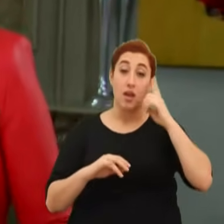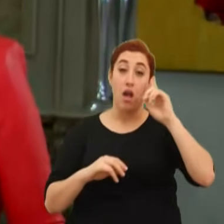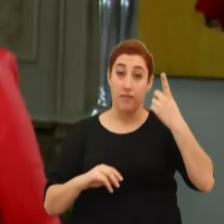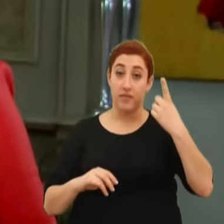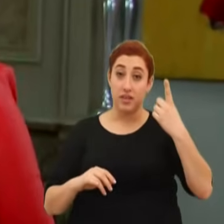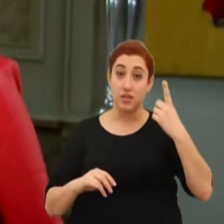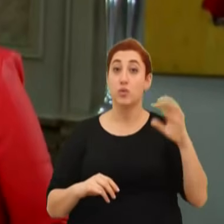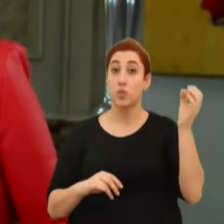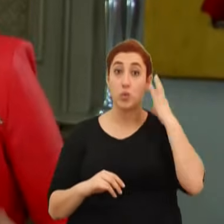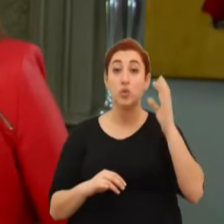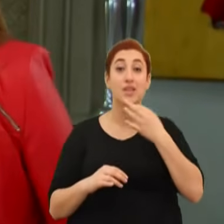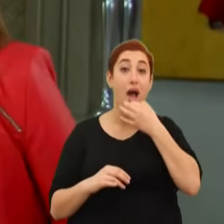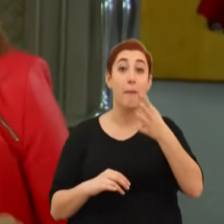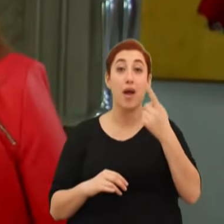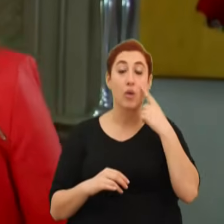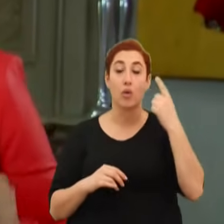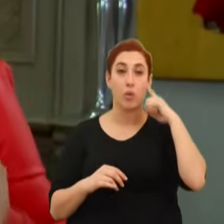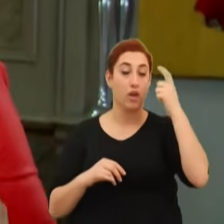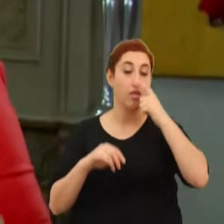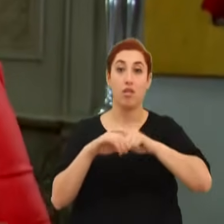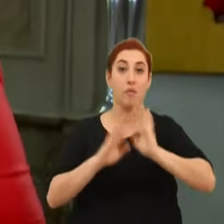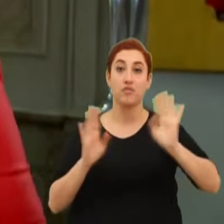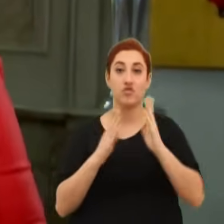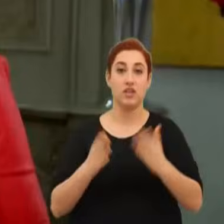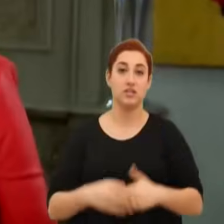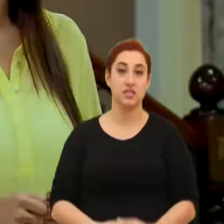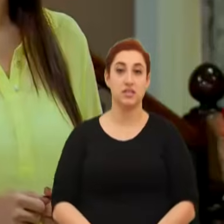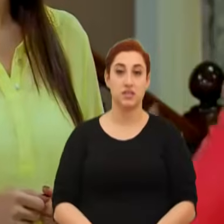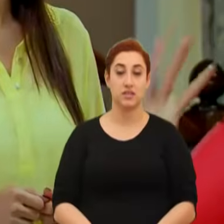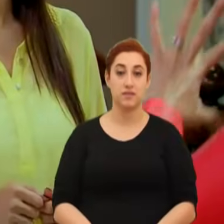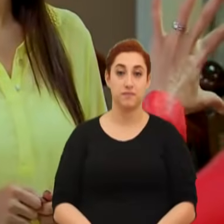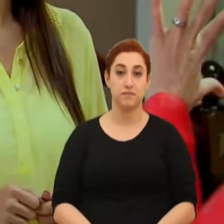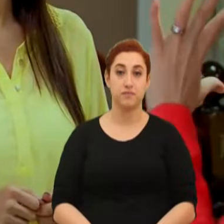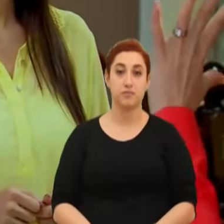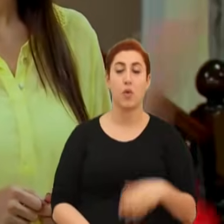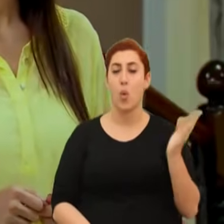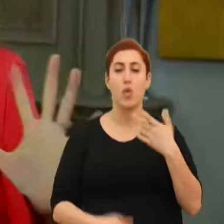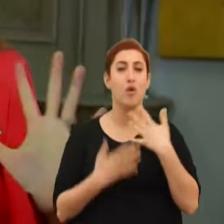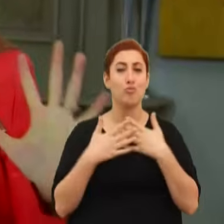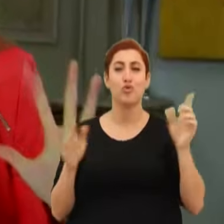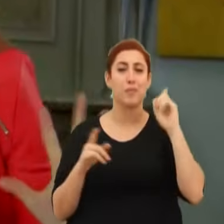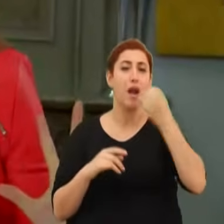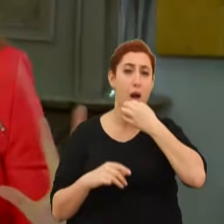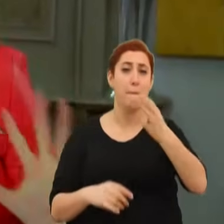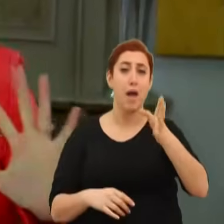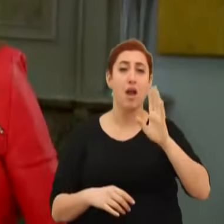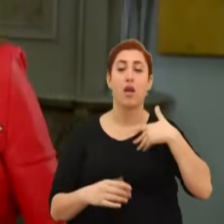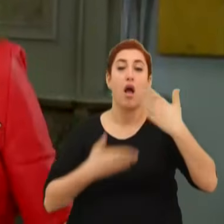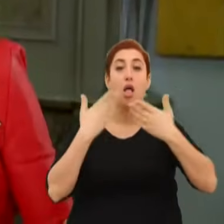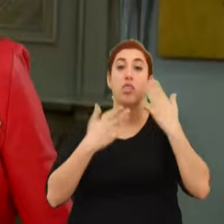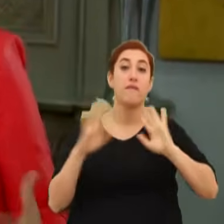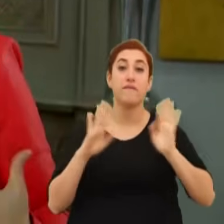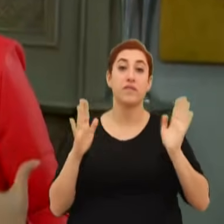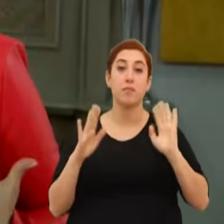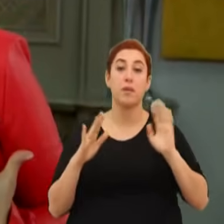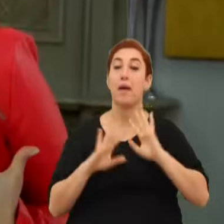Yalnız duyduğunuz haber karşısında kulaklarınıza inanamayacaksınız. Öyle büyük bir haber ki anlatamam